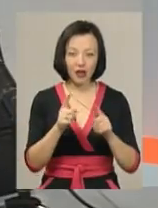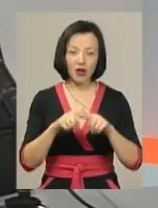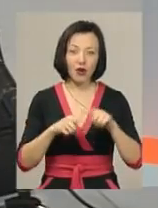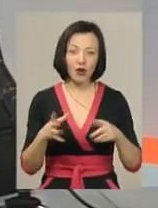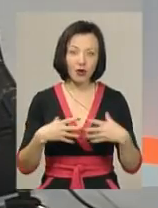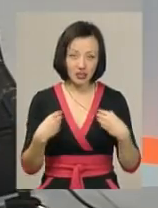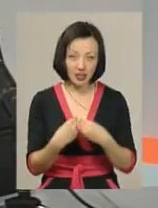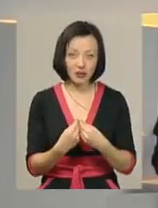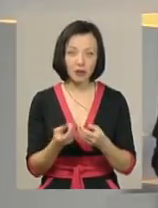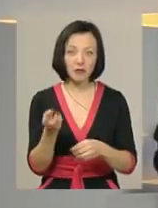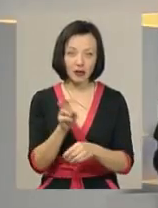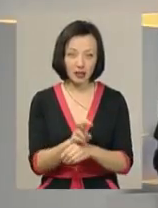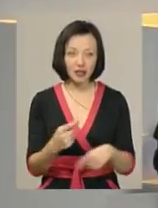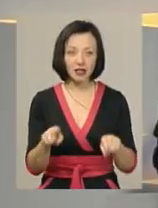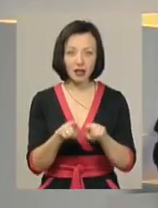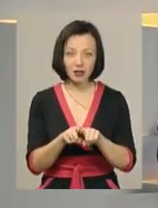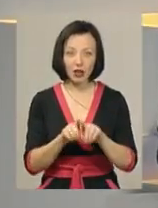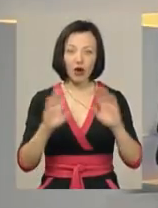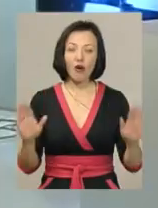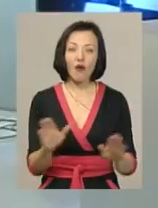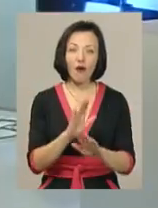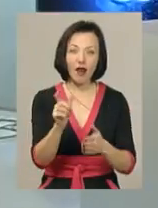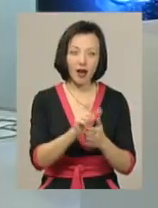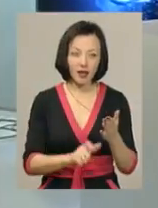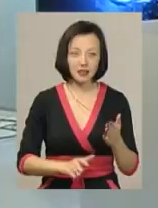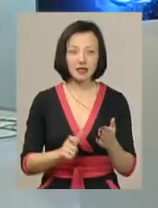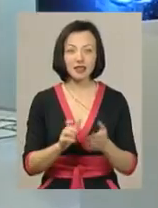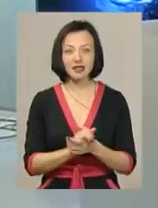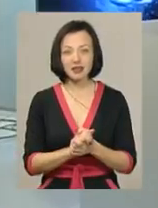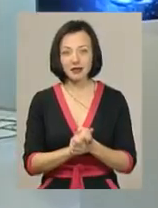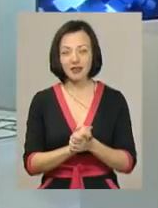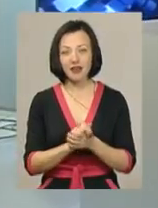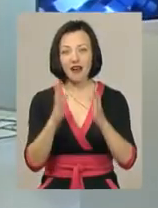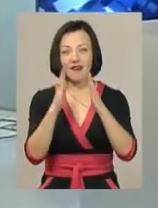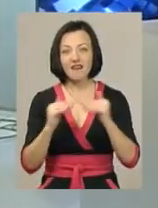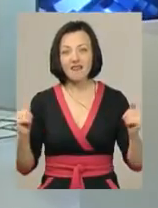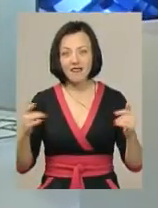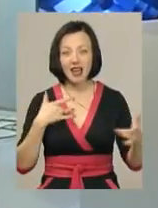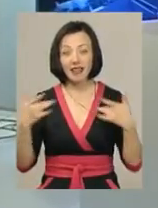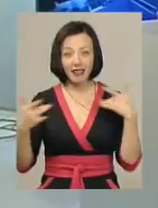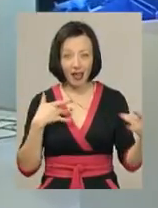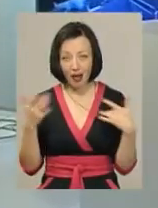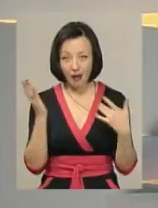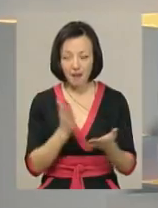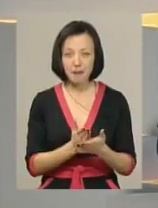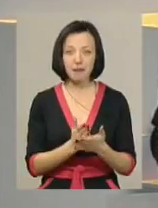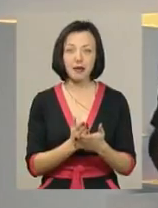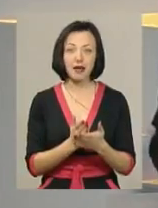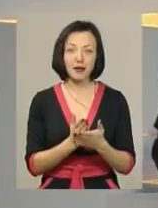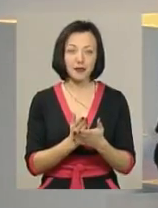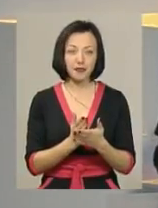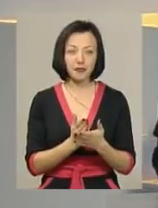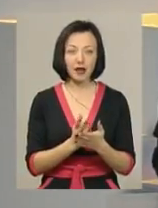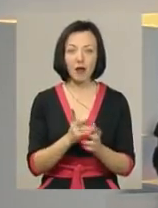родину яка прийде також на колядки та колядки і на Різдво там є така традиція що на на подарунок